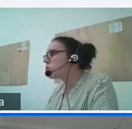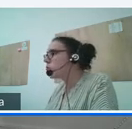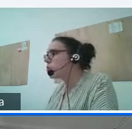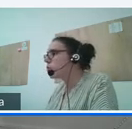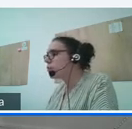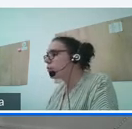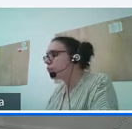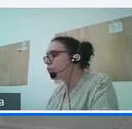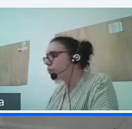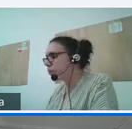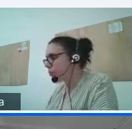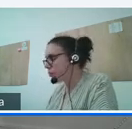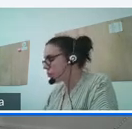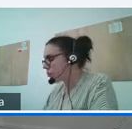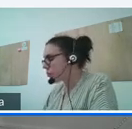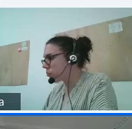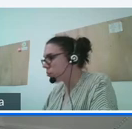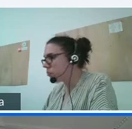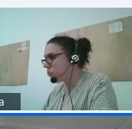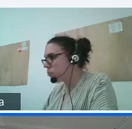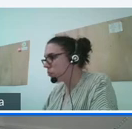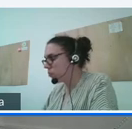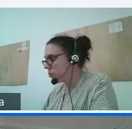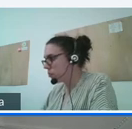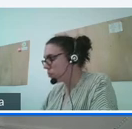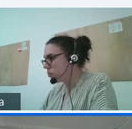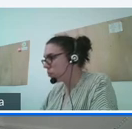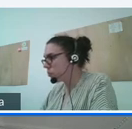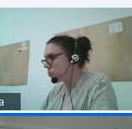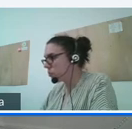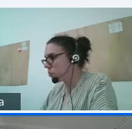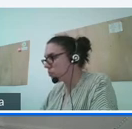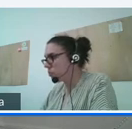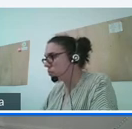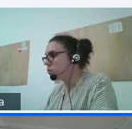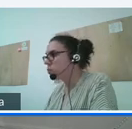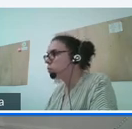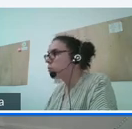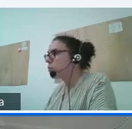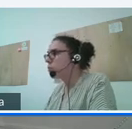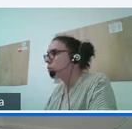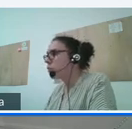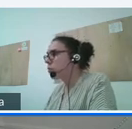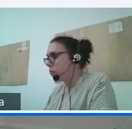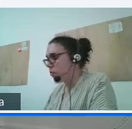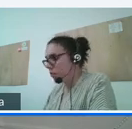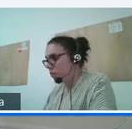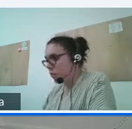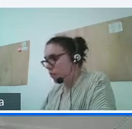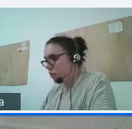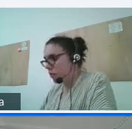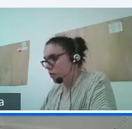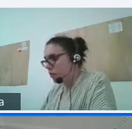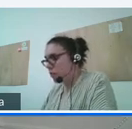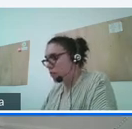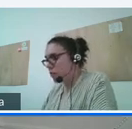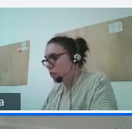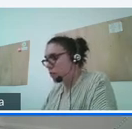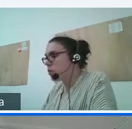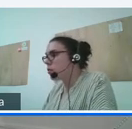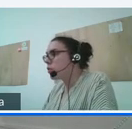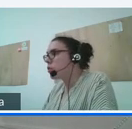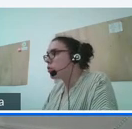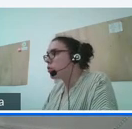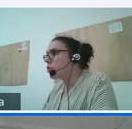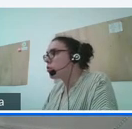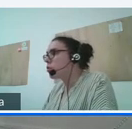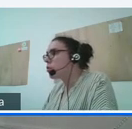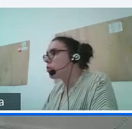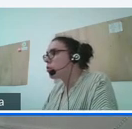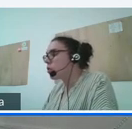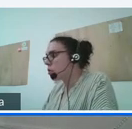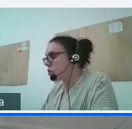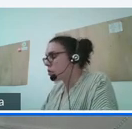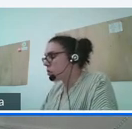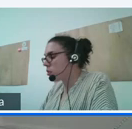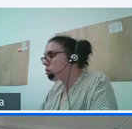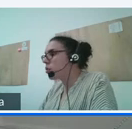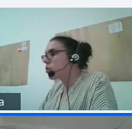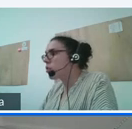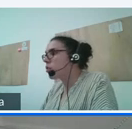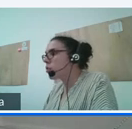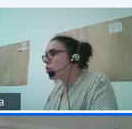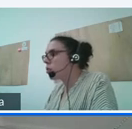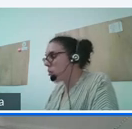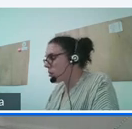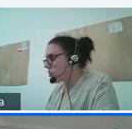anche dei singoli cittadini, proprio per questo motivo. I dati